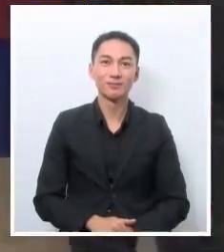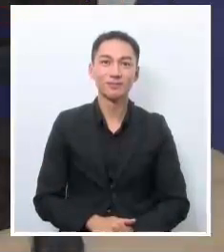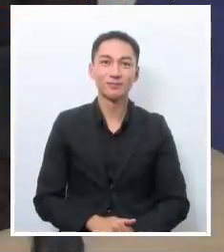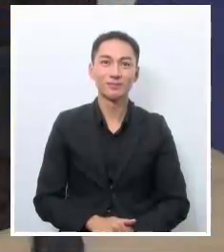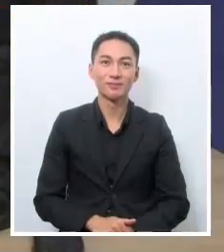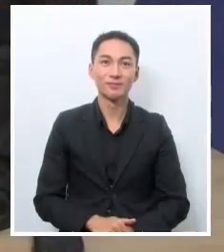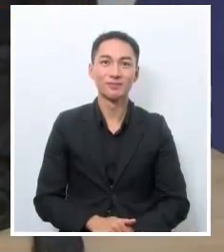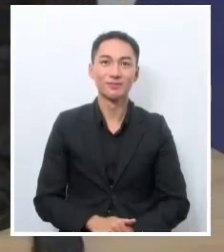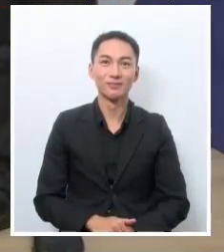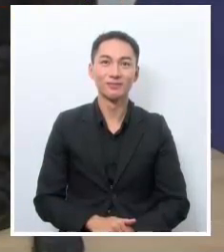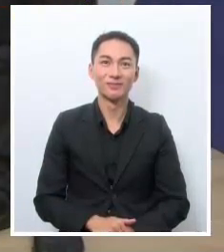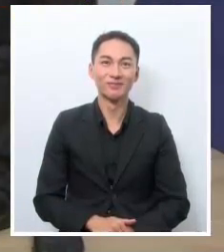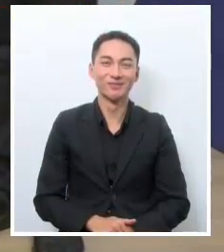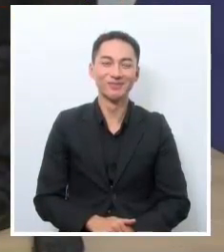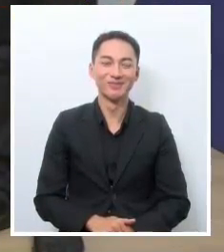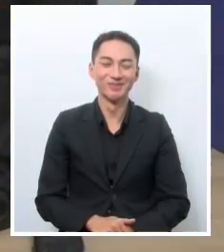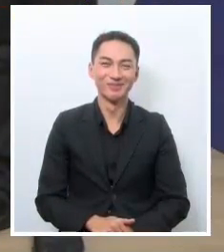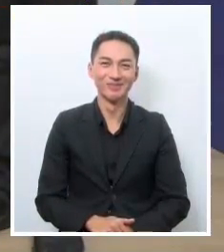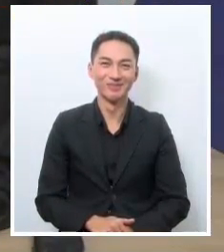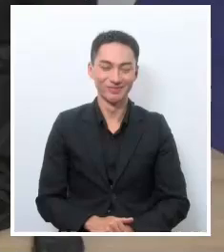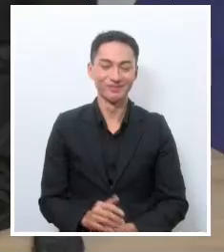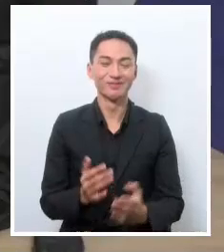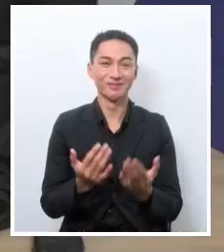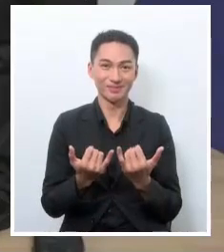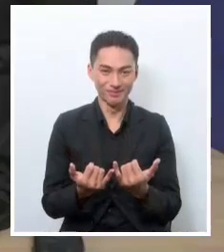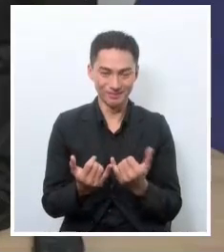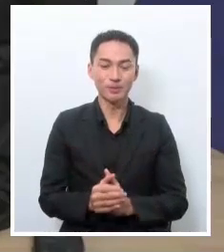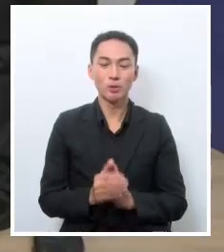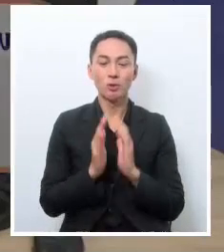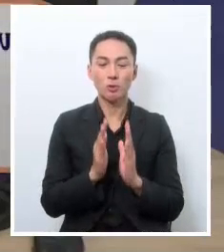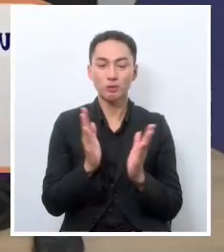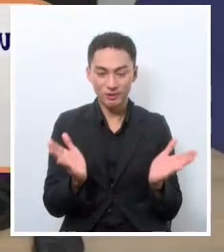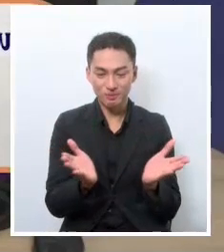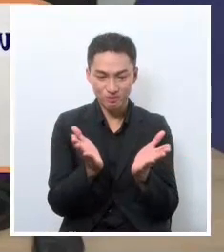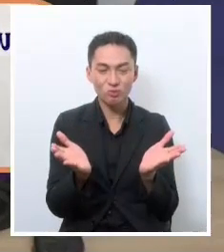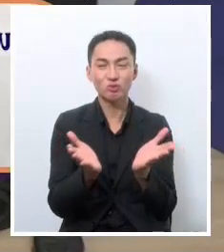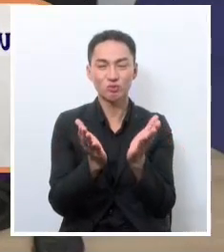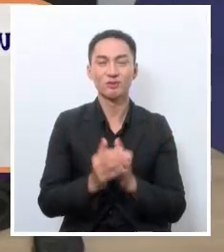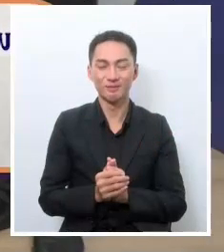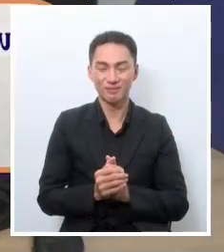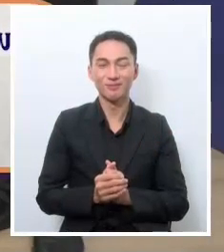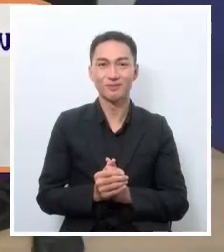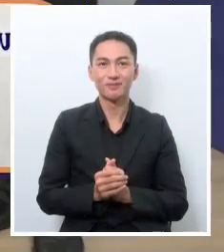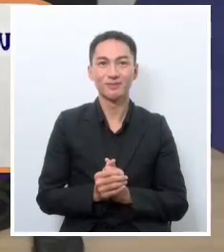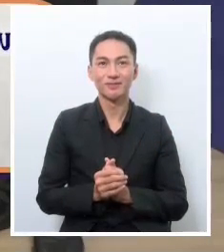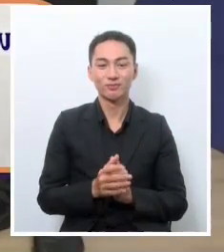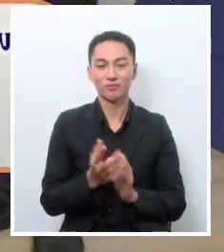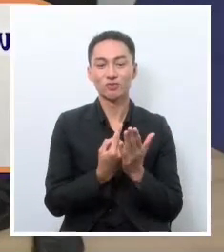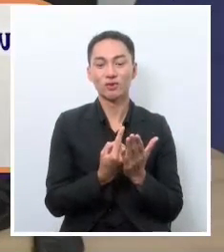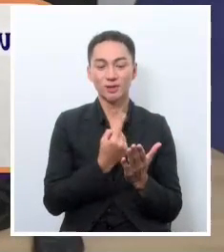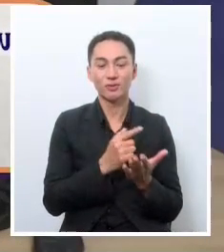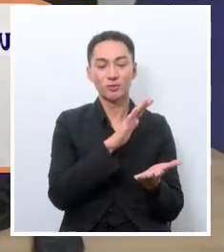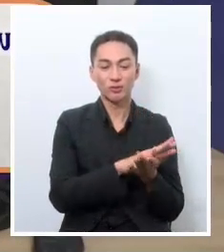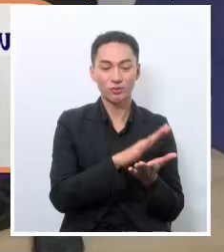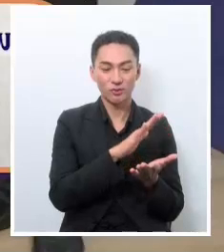ครับครับแล้วช่วงนี้นะครับเราอยู่กับผู้ที่อยู่เบื้องหลังภาพความสำเร็จของน้องๆทั้ง 7คนนะครับซึ่งเป็นตัวแทนจากโรงเรียน